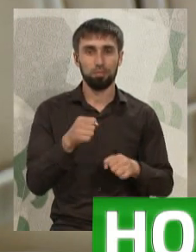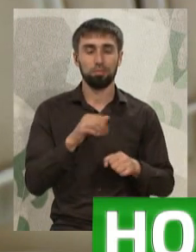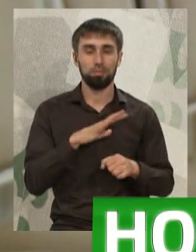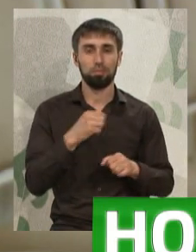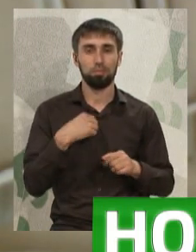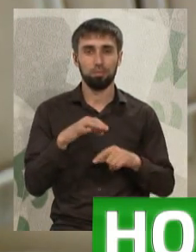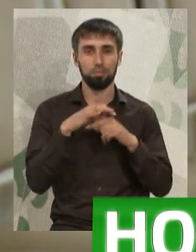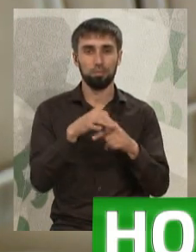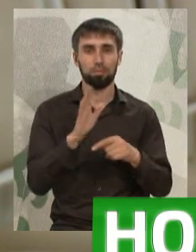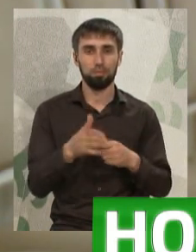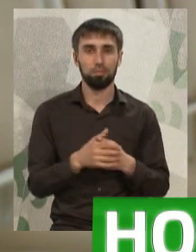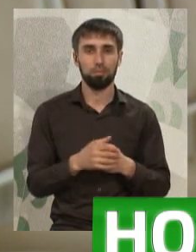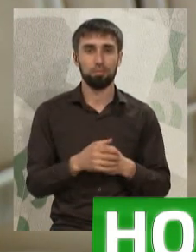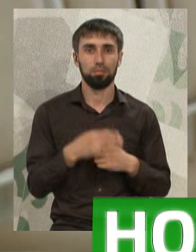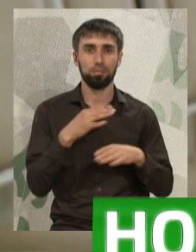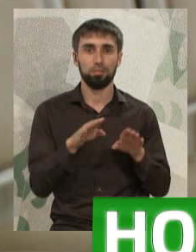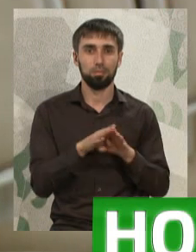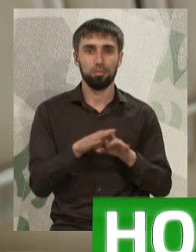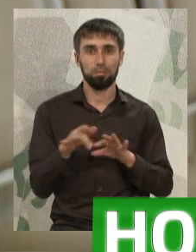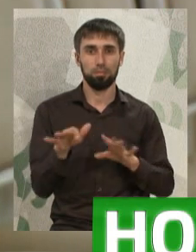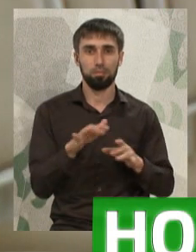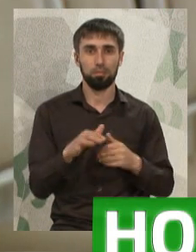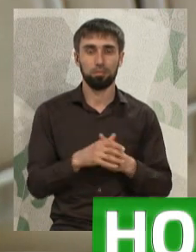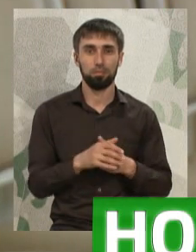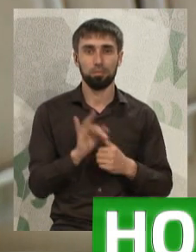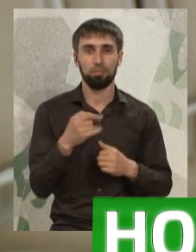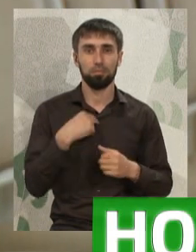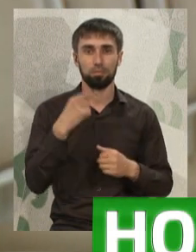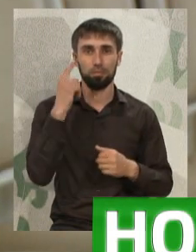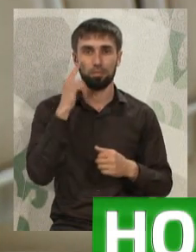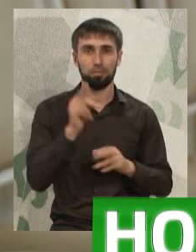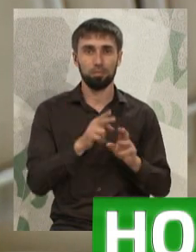сможем провести наше такое мероприятие. И я думаю,